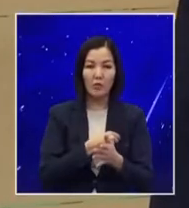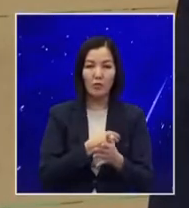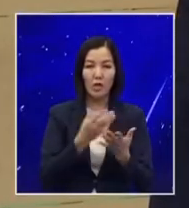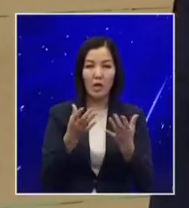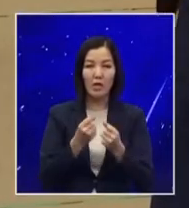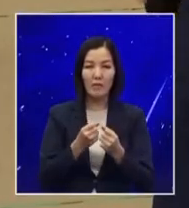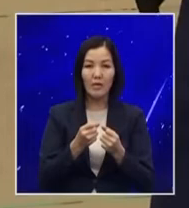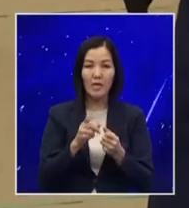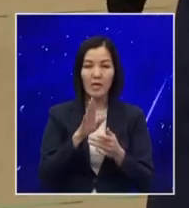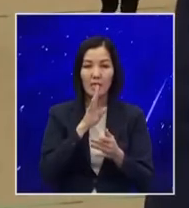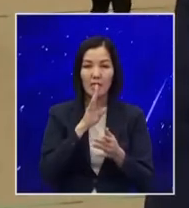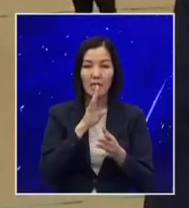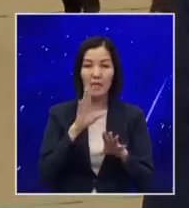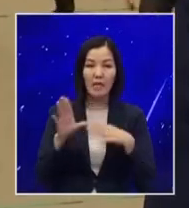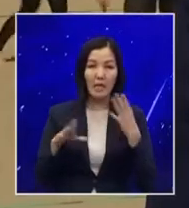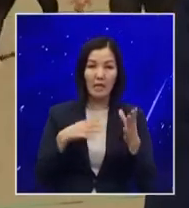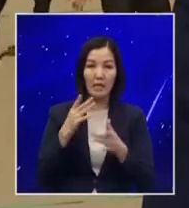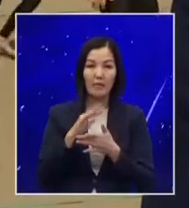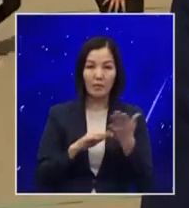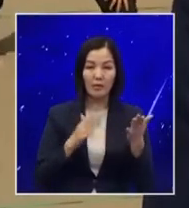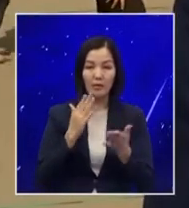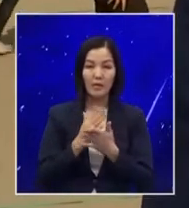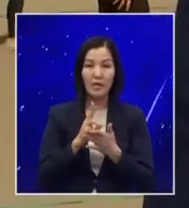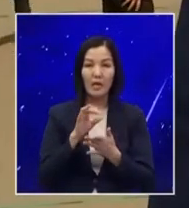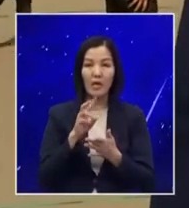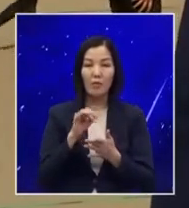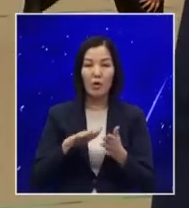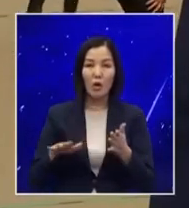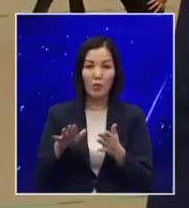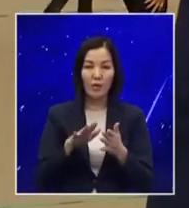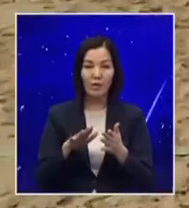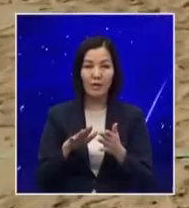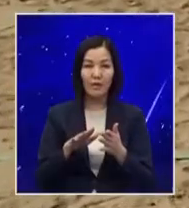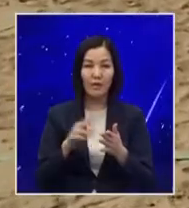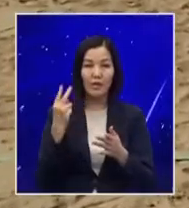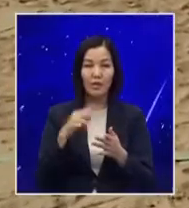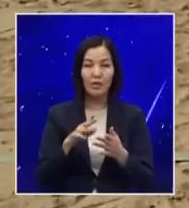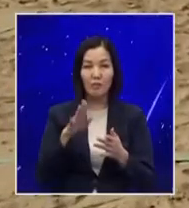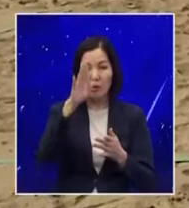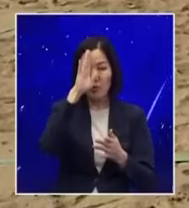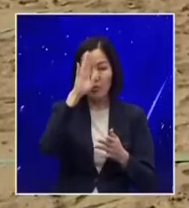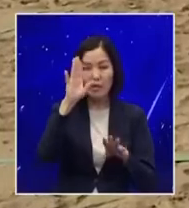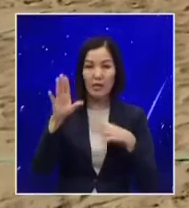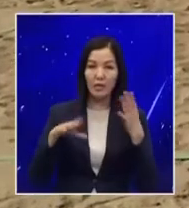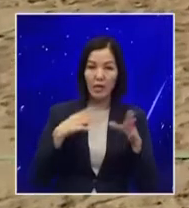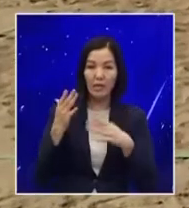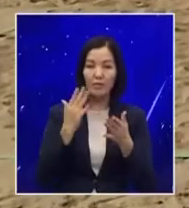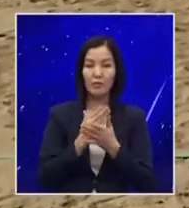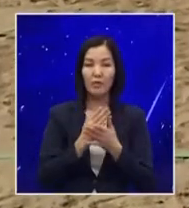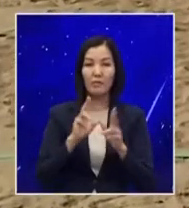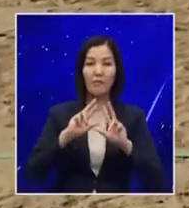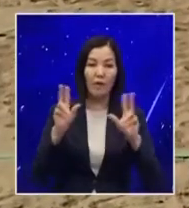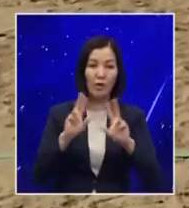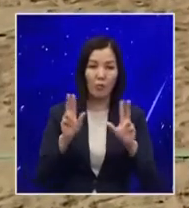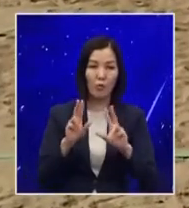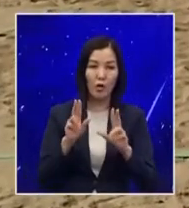спортшы қыздарды дайындап жатырмыз. Және Кербұлақ ауданында бір 20 шақты ұл балаларды дайындап жатырмыз жағажай